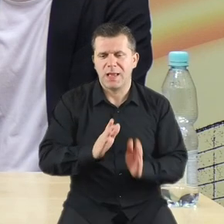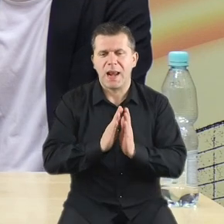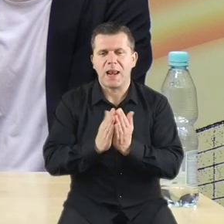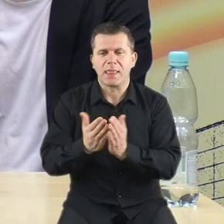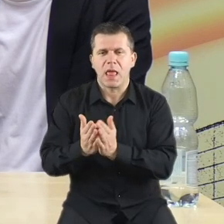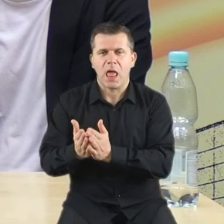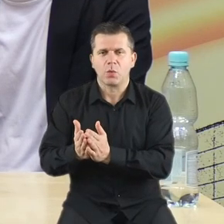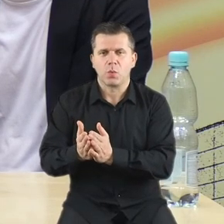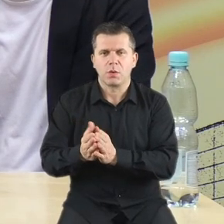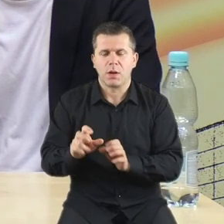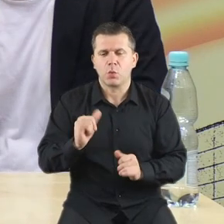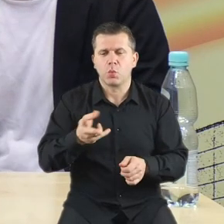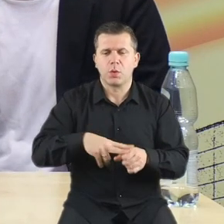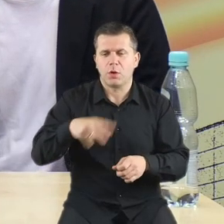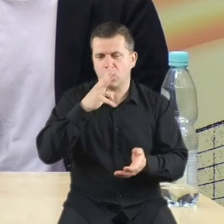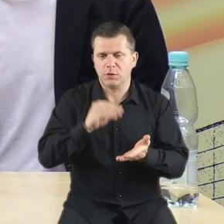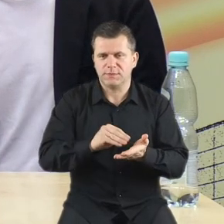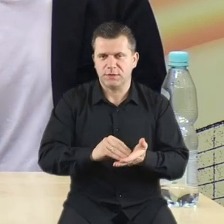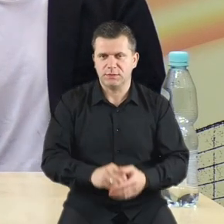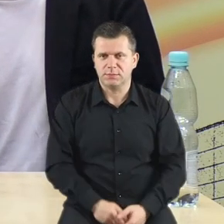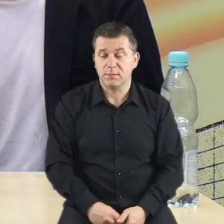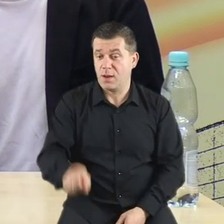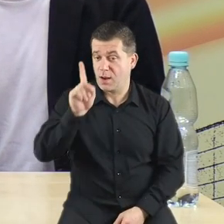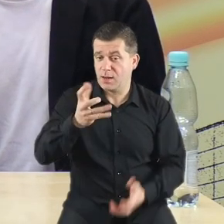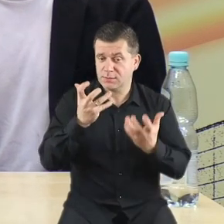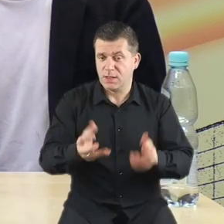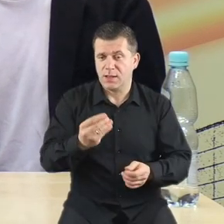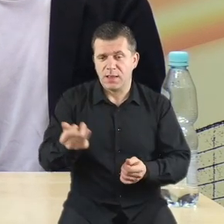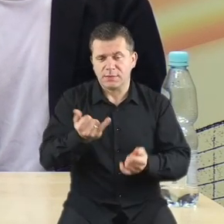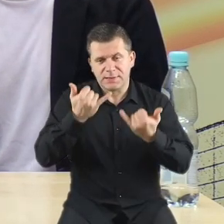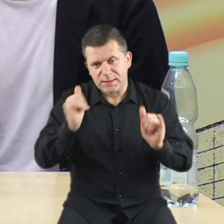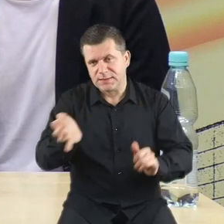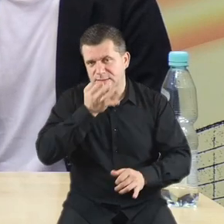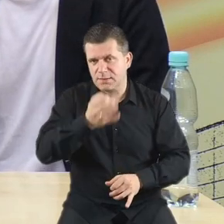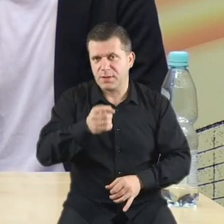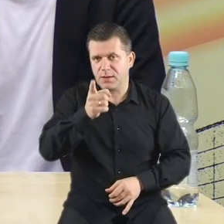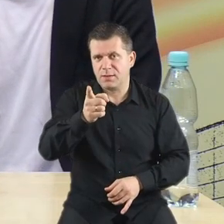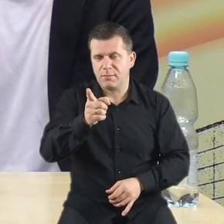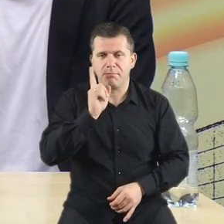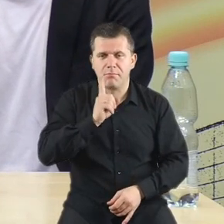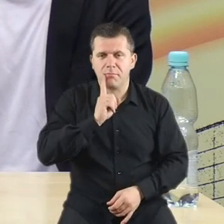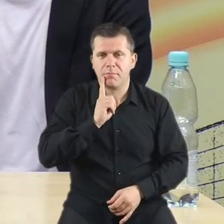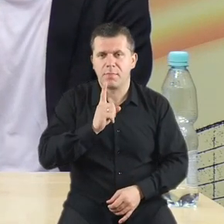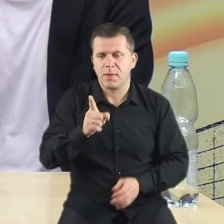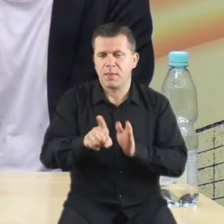jakiej doświadczamy współcześnie. Ale chciałem jeszcze o coś innego zapytać. Jest pan dla mnie